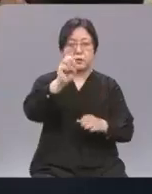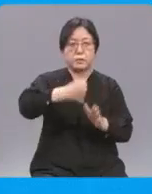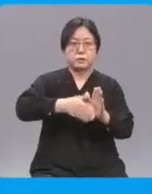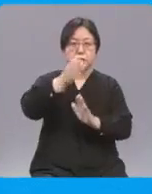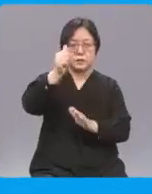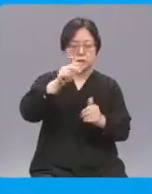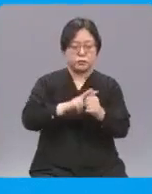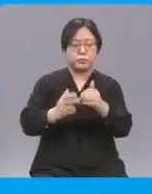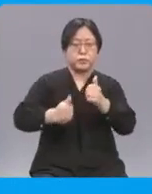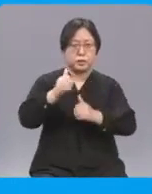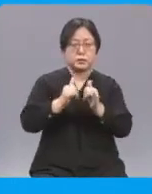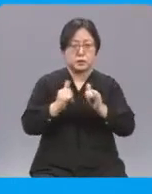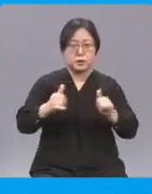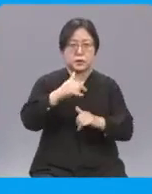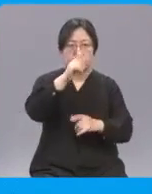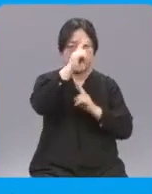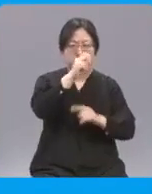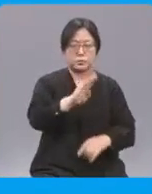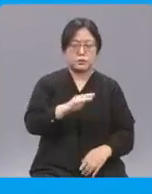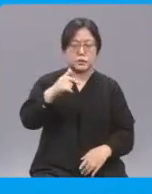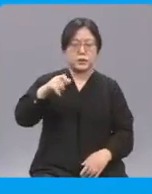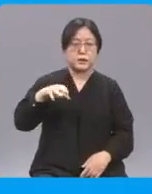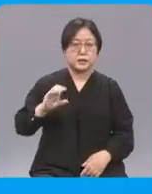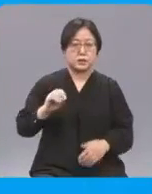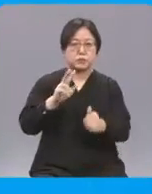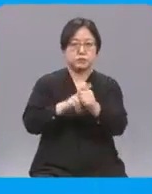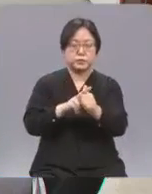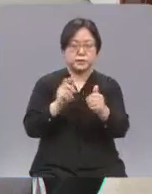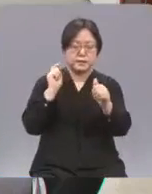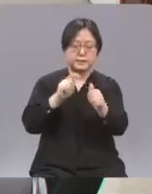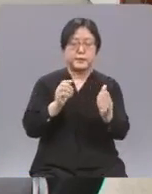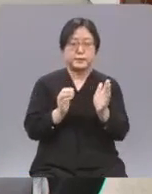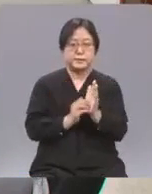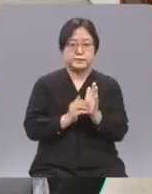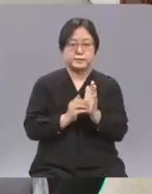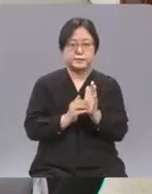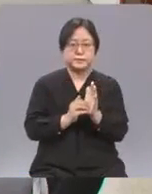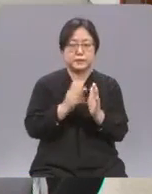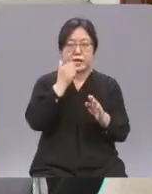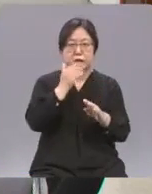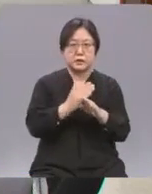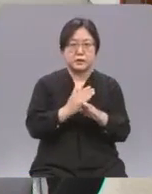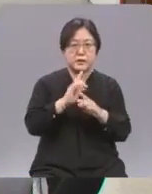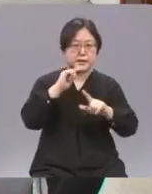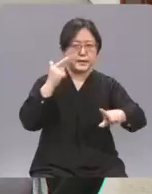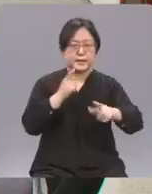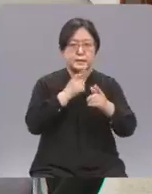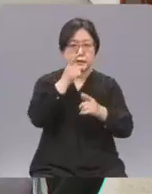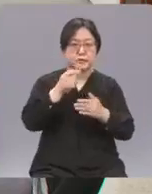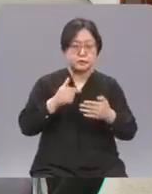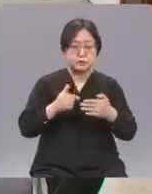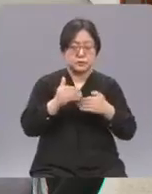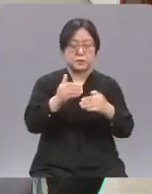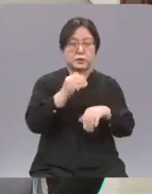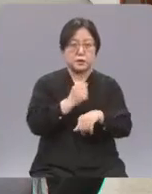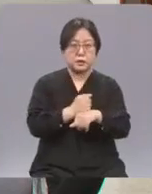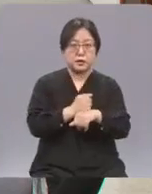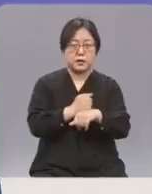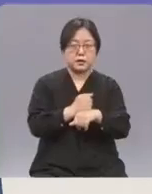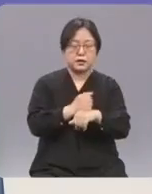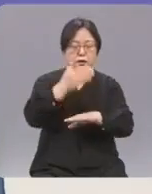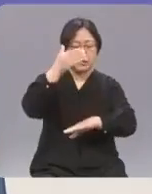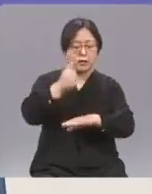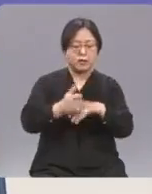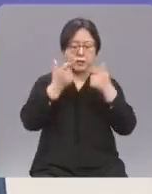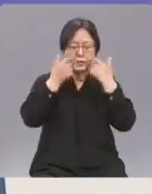광주시장 경선 후보자로 이용섭, 강기정 후보를 지명했습니다. 민주당은 이 신청 절차를 거쳐 컷오프